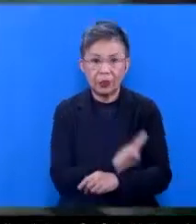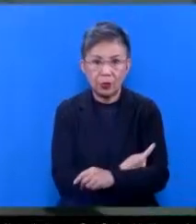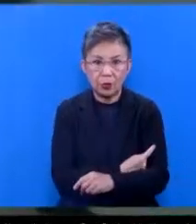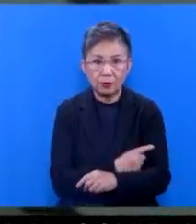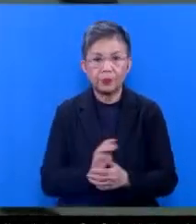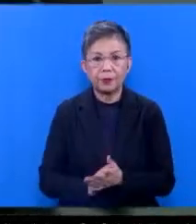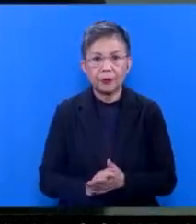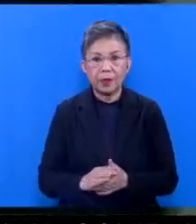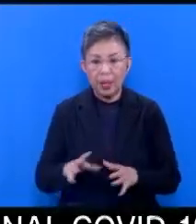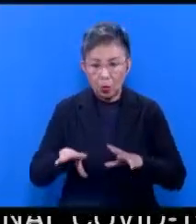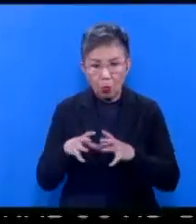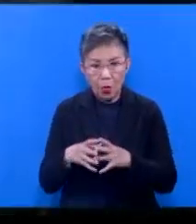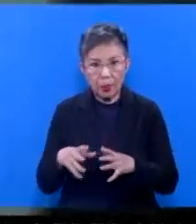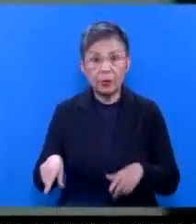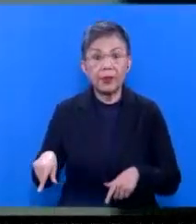Helena Lim dan rombongan.